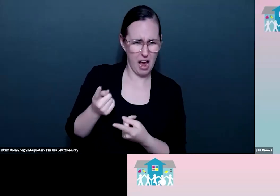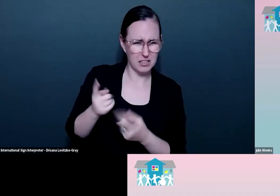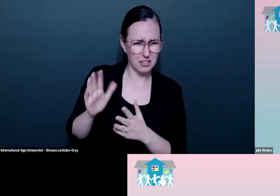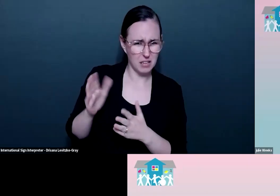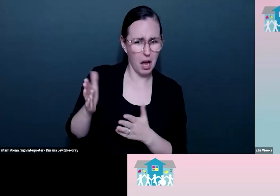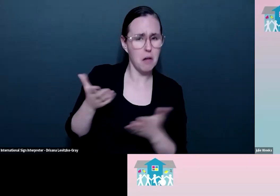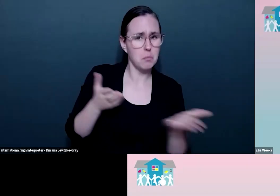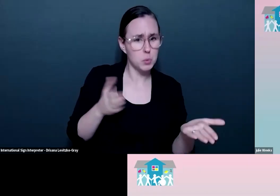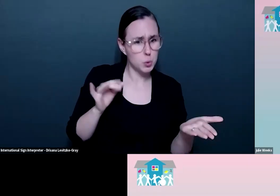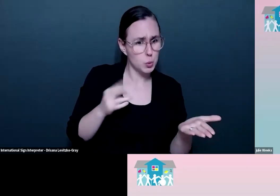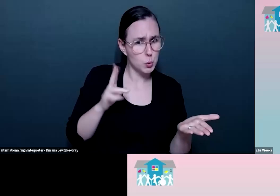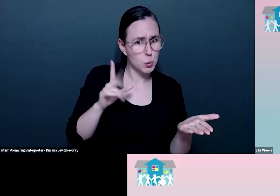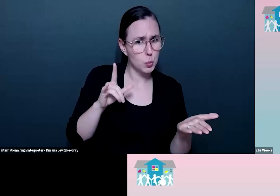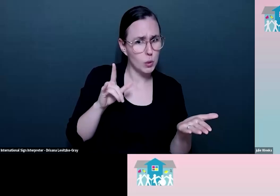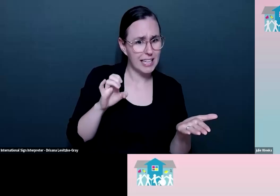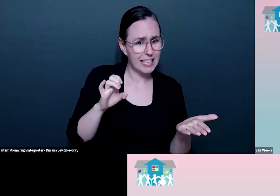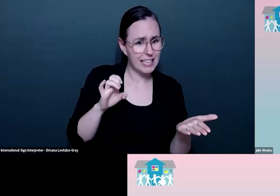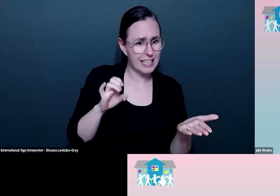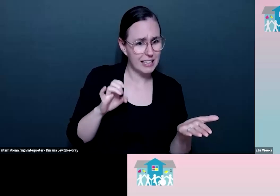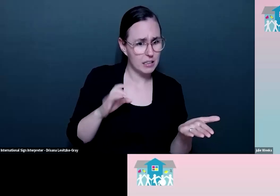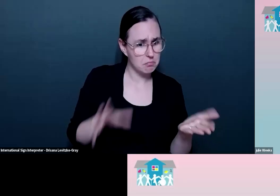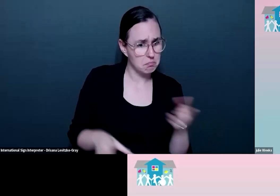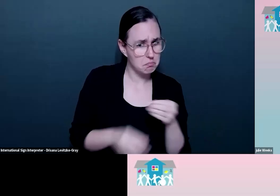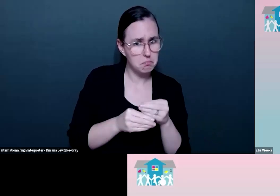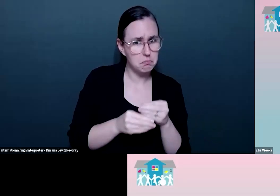train de poser des questions.